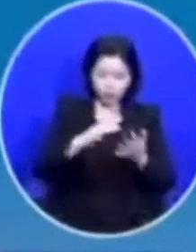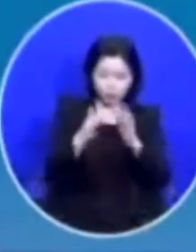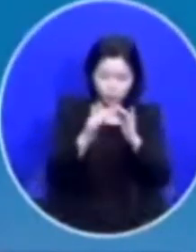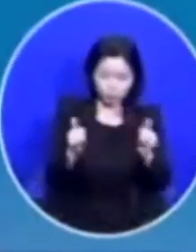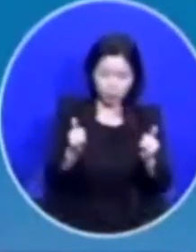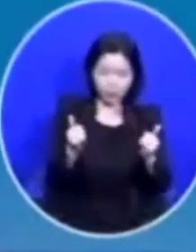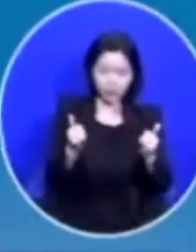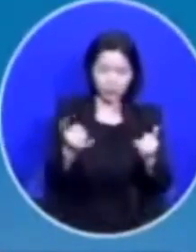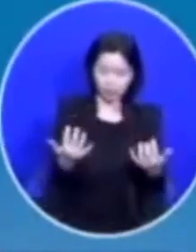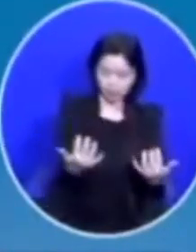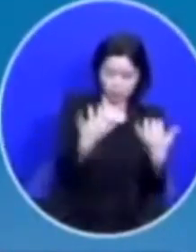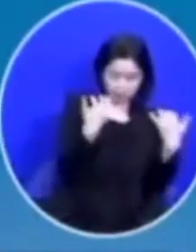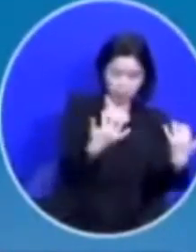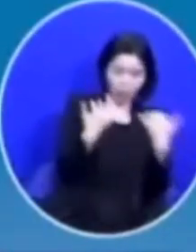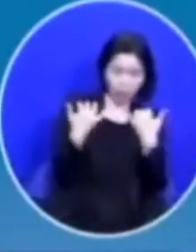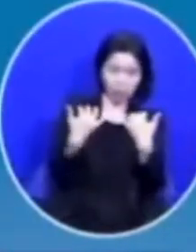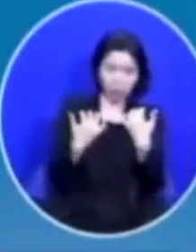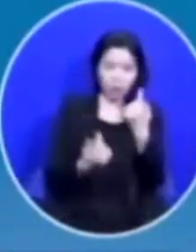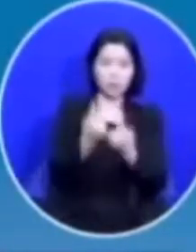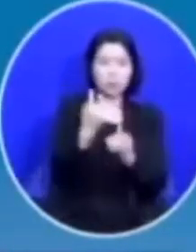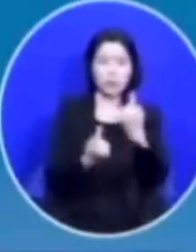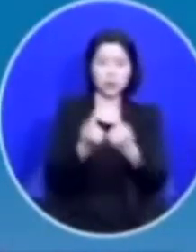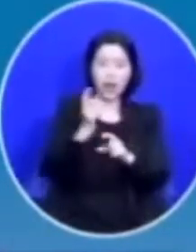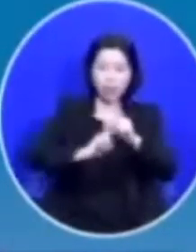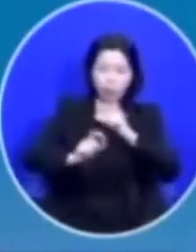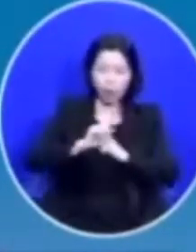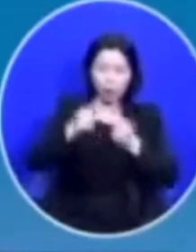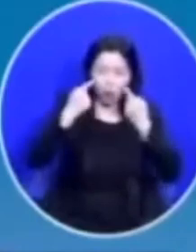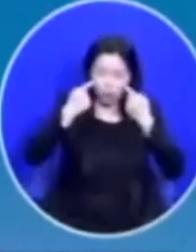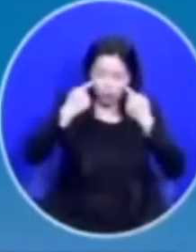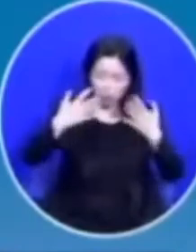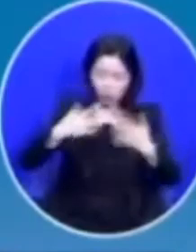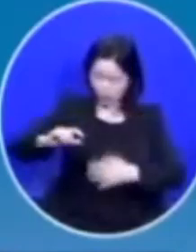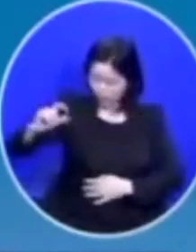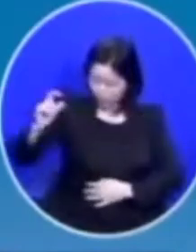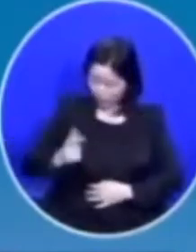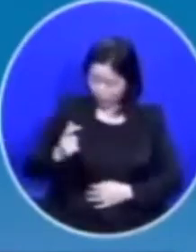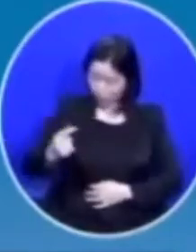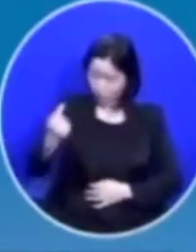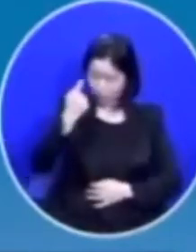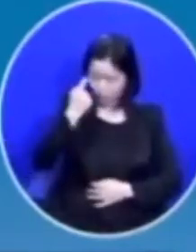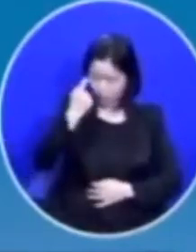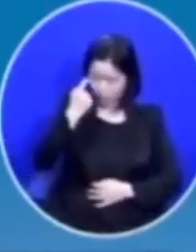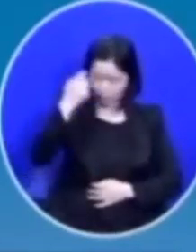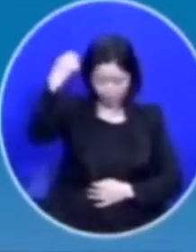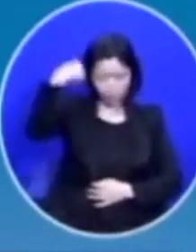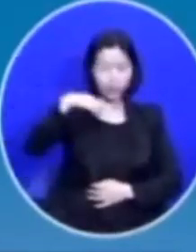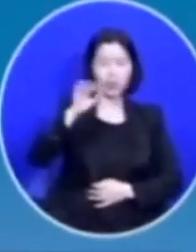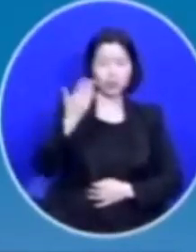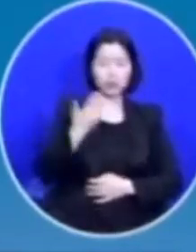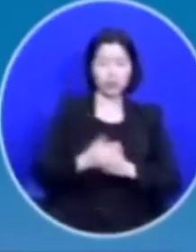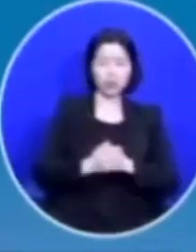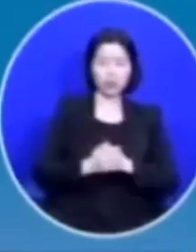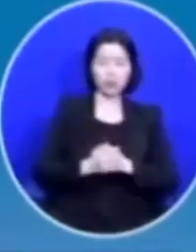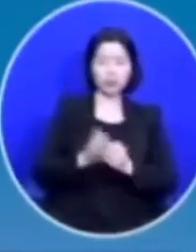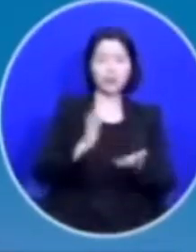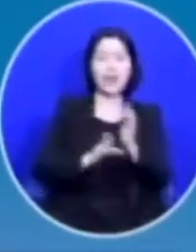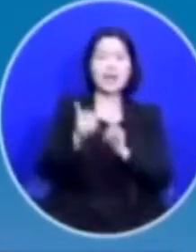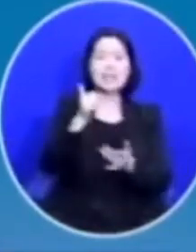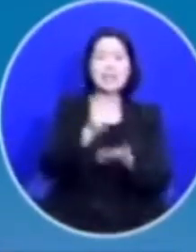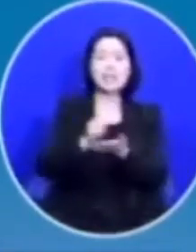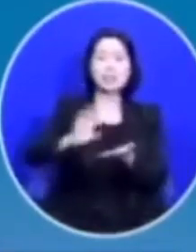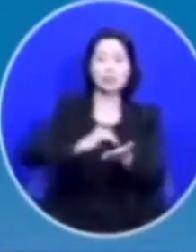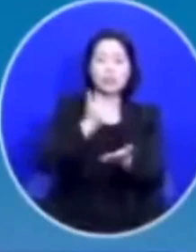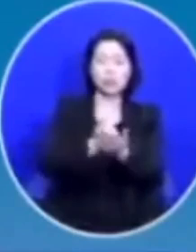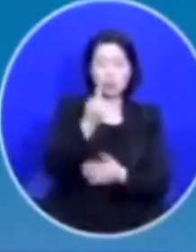나를 쳐다보는 것보다 더 분명하고 강력한 눈빛을 느꼈어요 예수 그리스도의